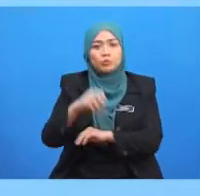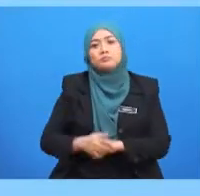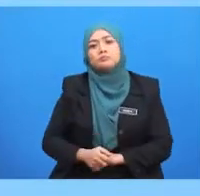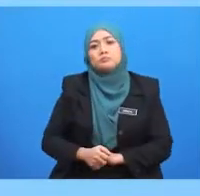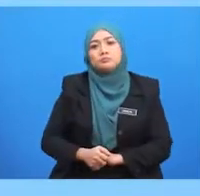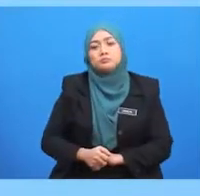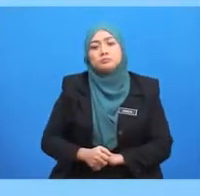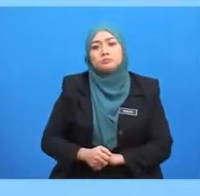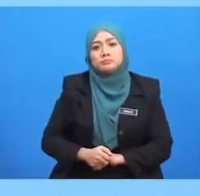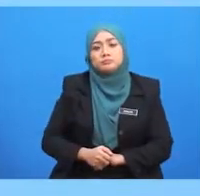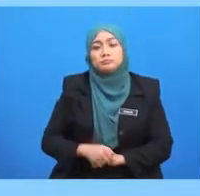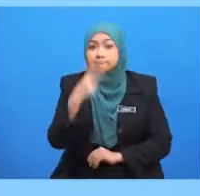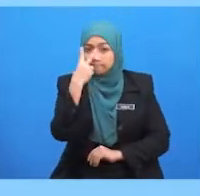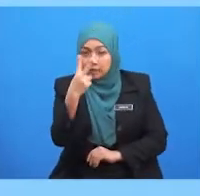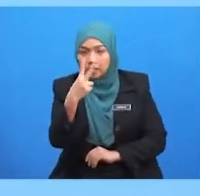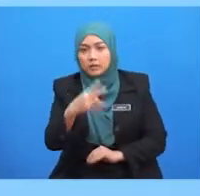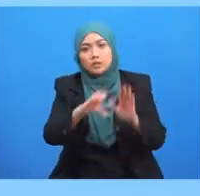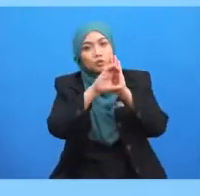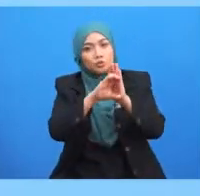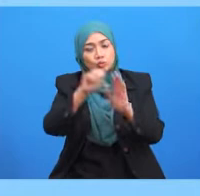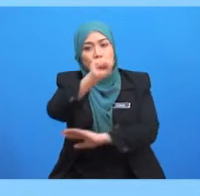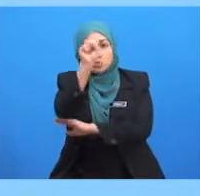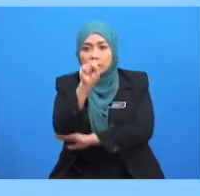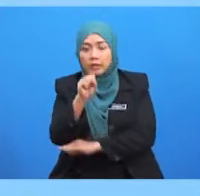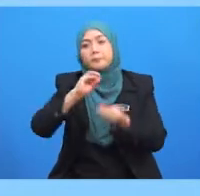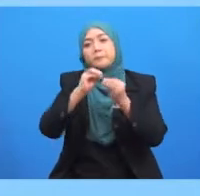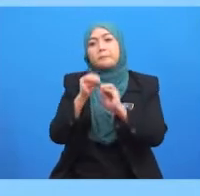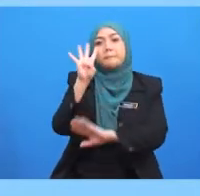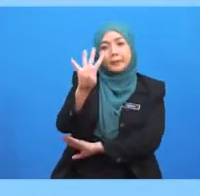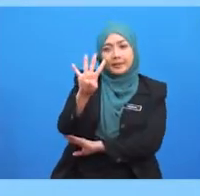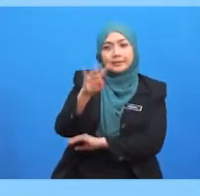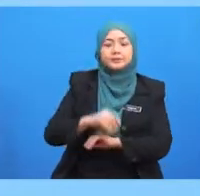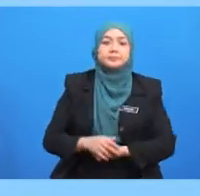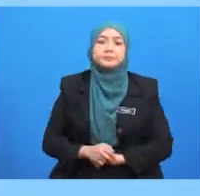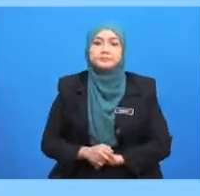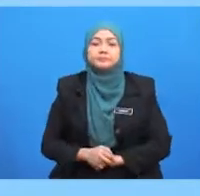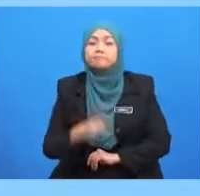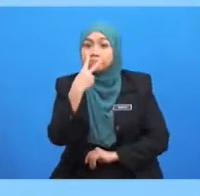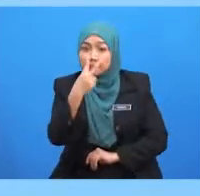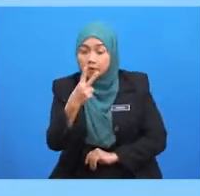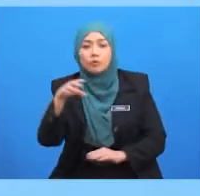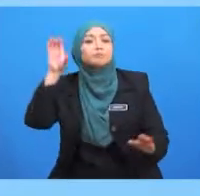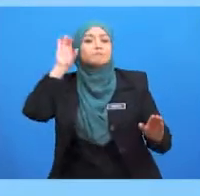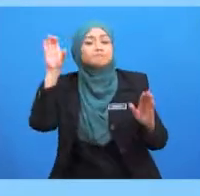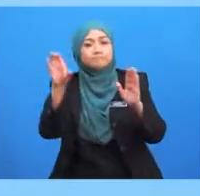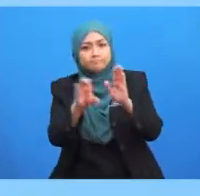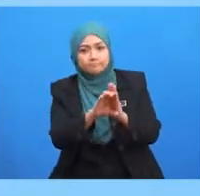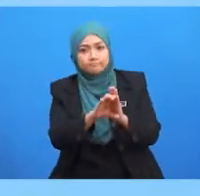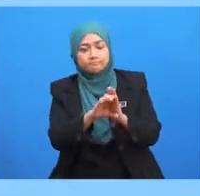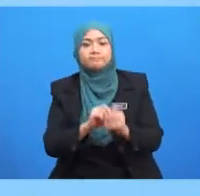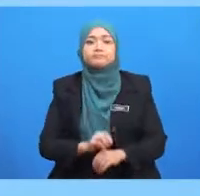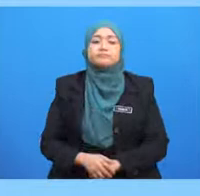Baiklah kita beralih ke contoh seterusnya silent Heart di Paparan